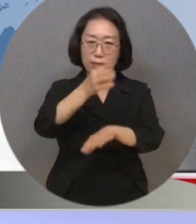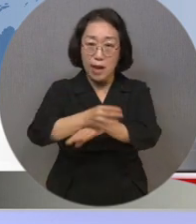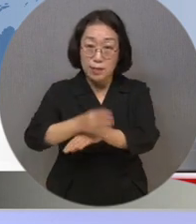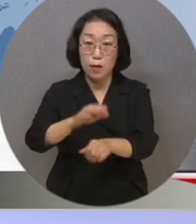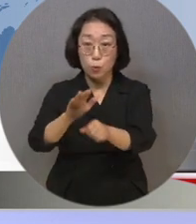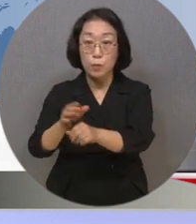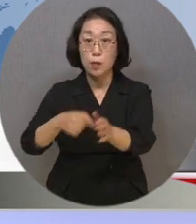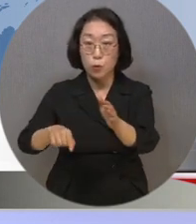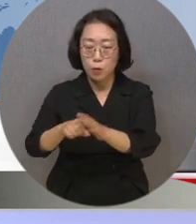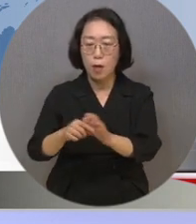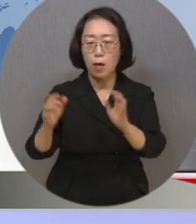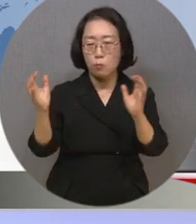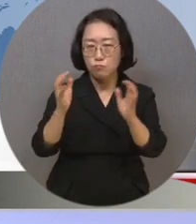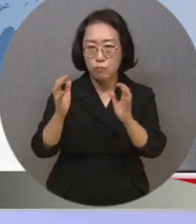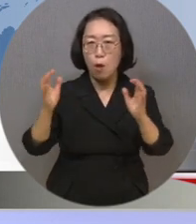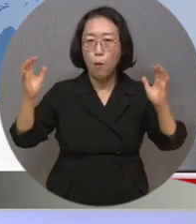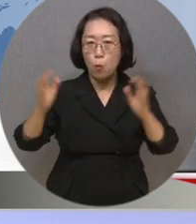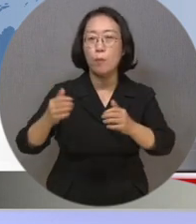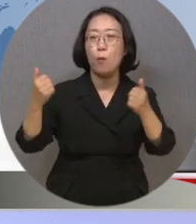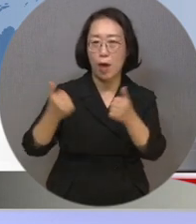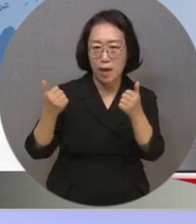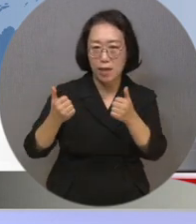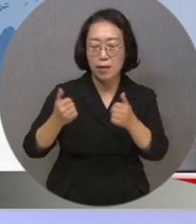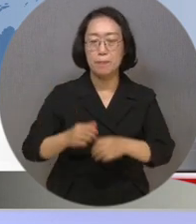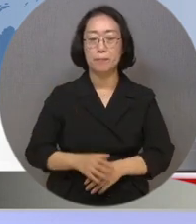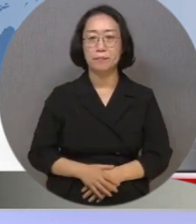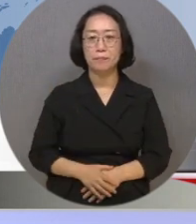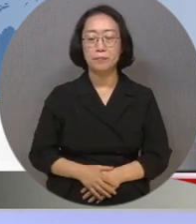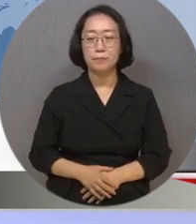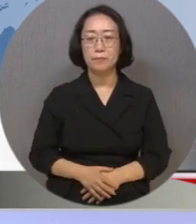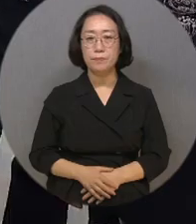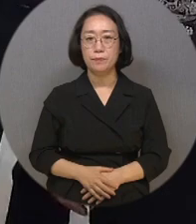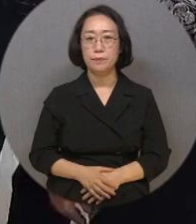판로 개척에 나섰습니다. 정유정 기자가 전합니다.